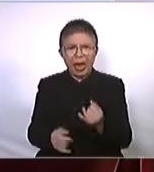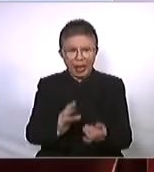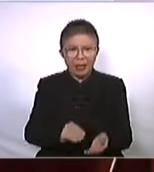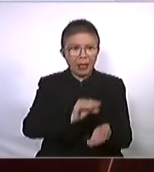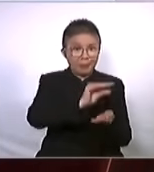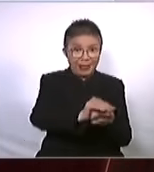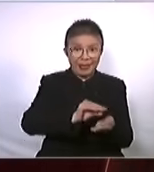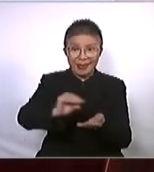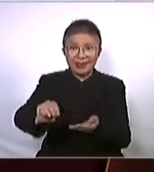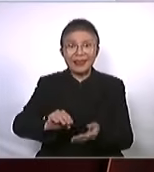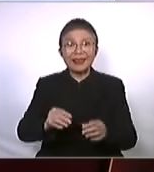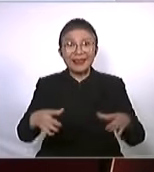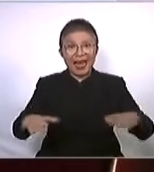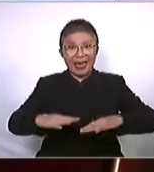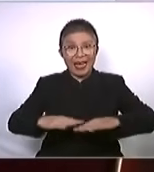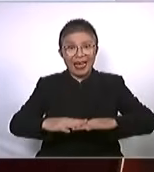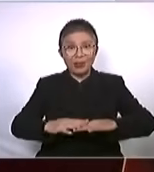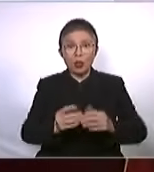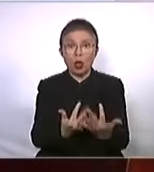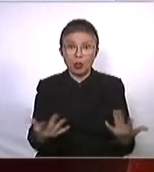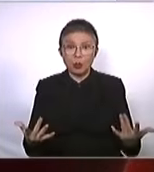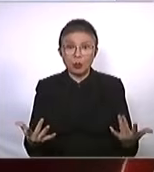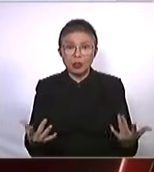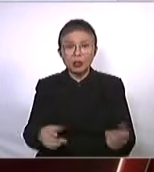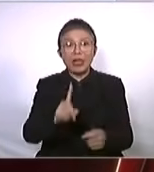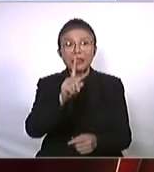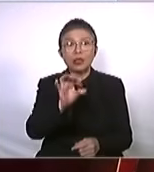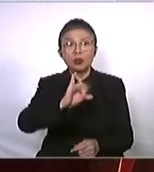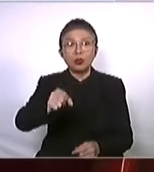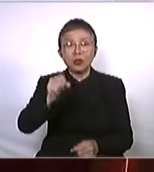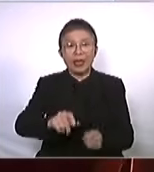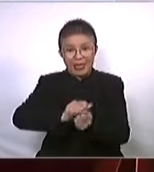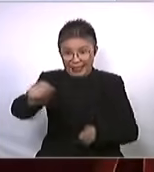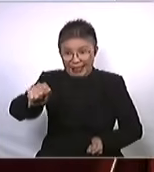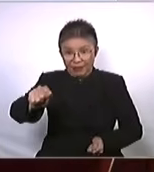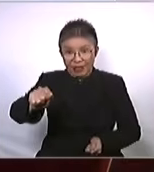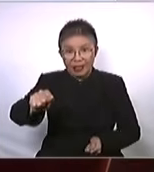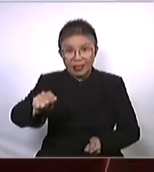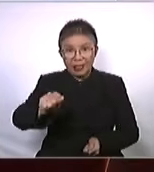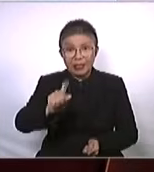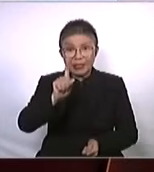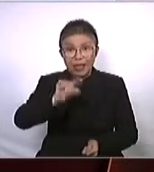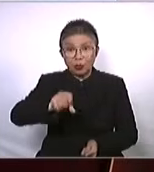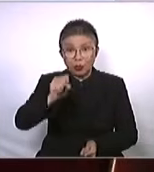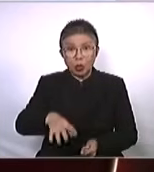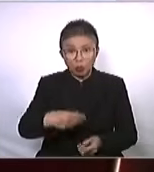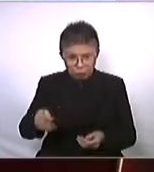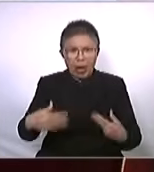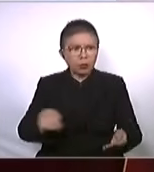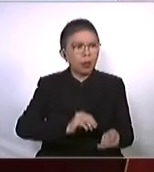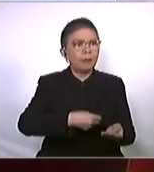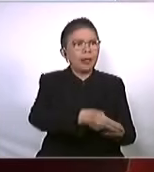pembagian tanah untuk rakyat agar merata lalu Ada sejuta sertifikat Setahu saya sejuta sertifikat Tu memang sudah